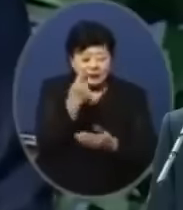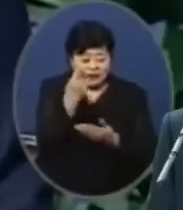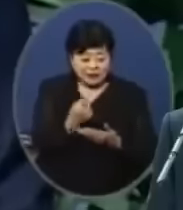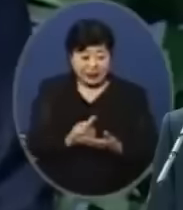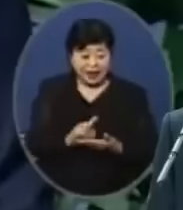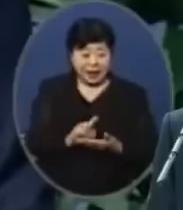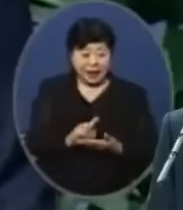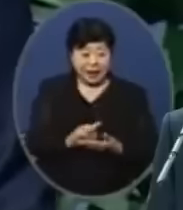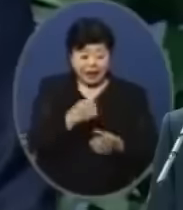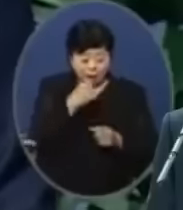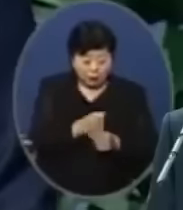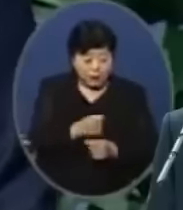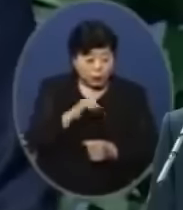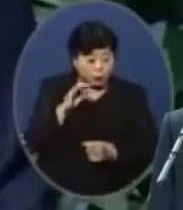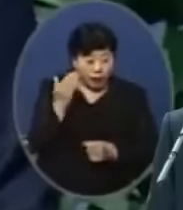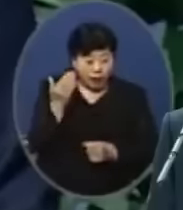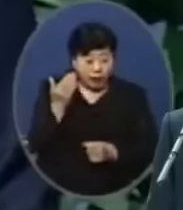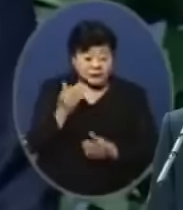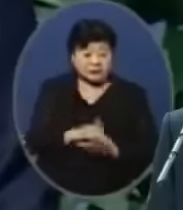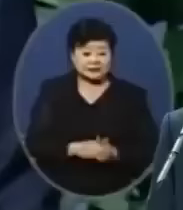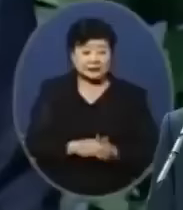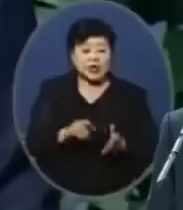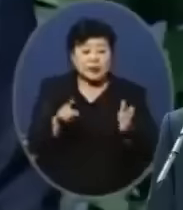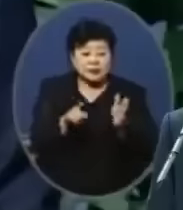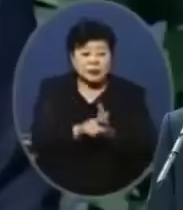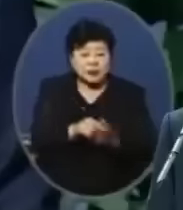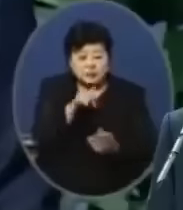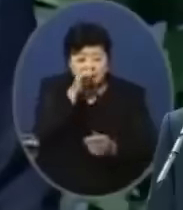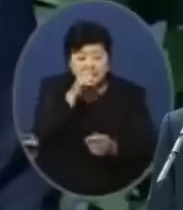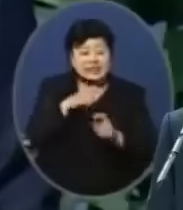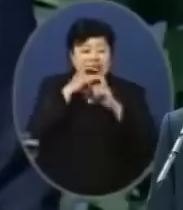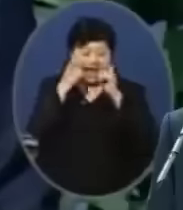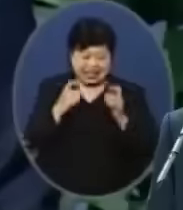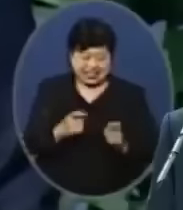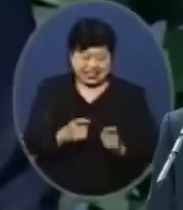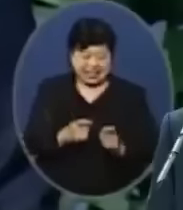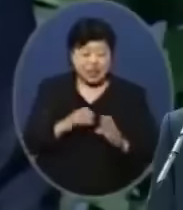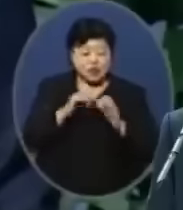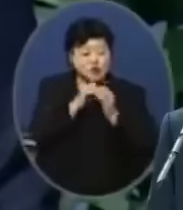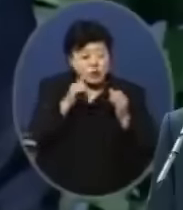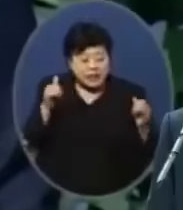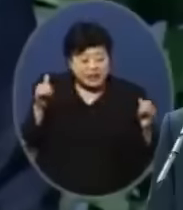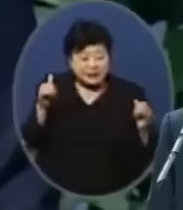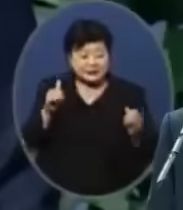임하여서 만들어주시는 것입니다. 믿음이 있는 개인이나 국민은